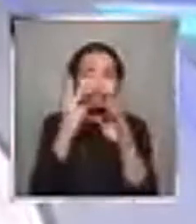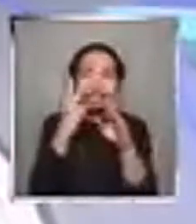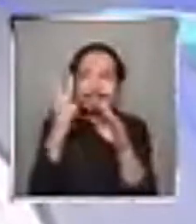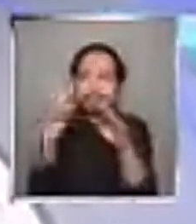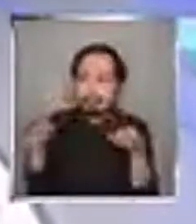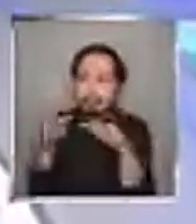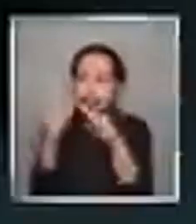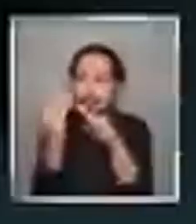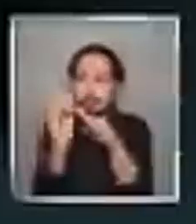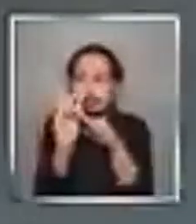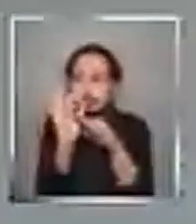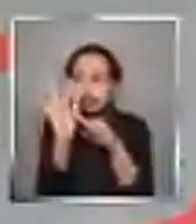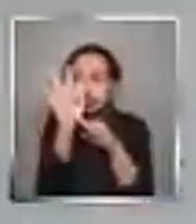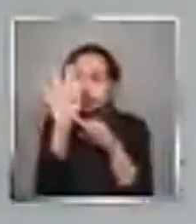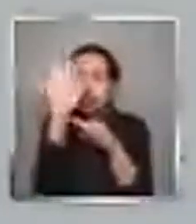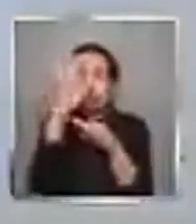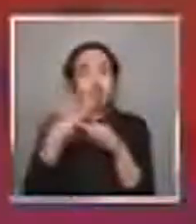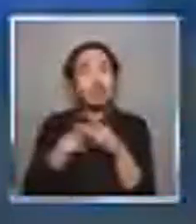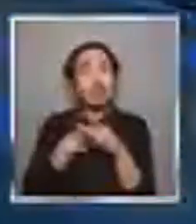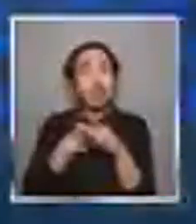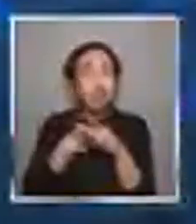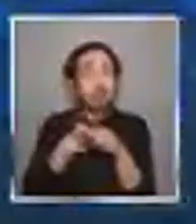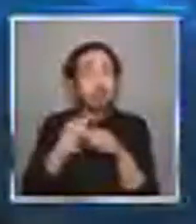Nakatutok si JP Sorian.